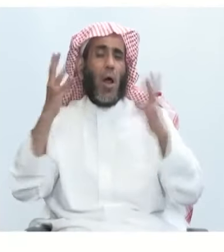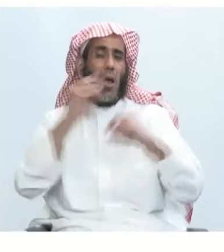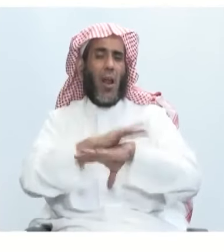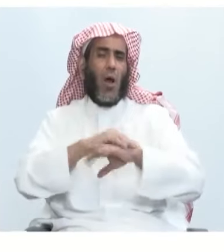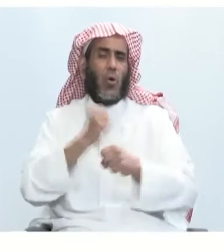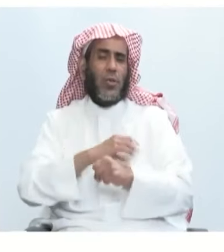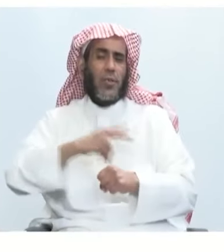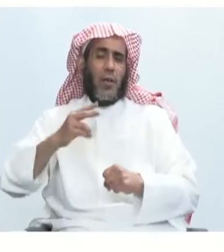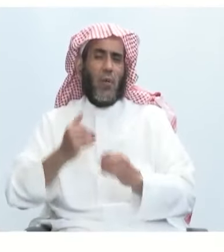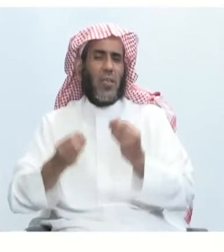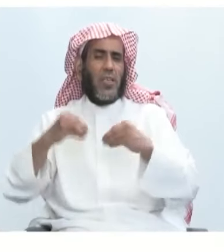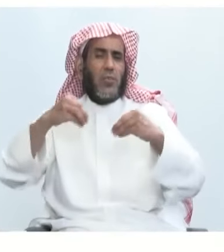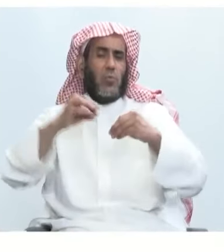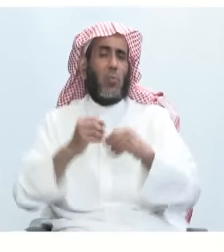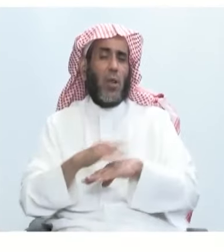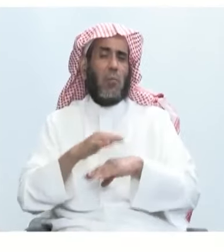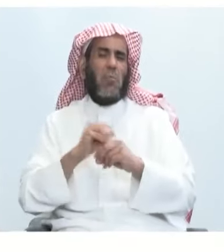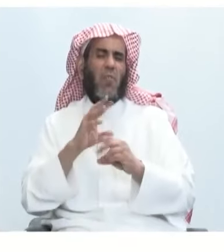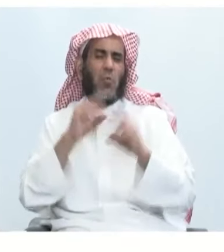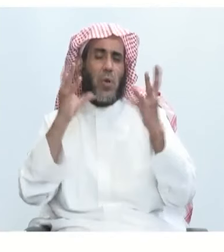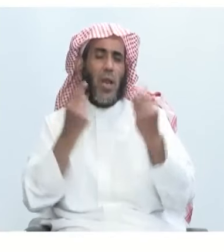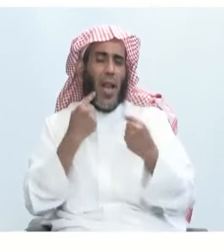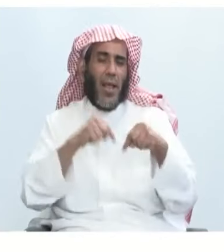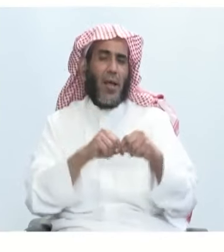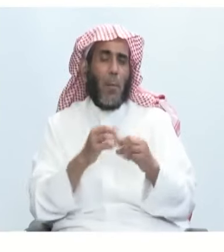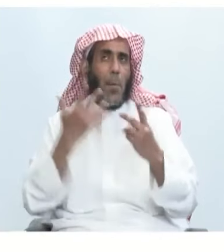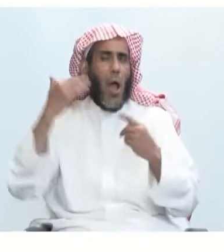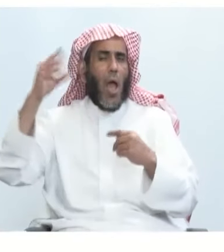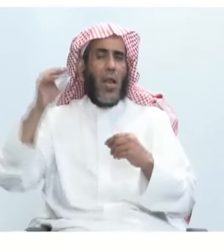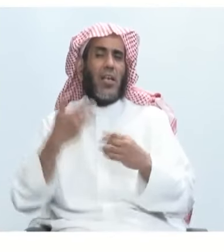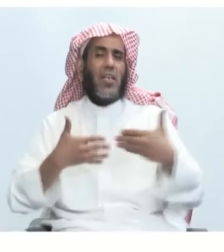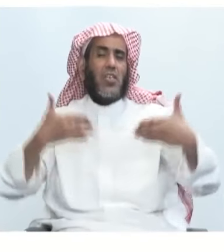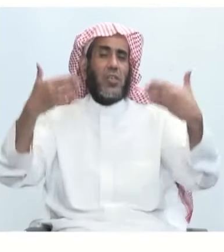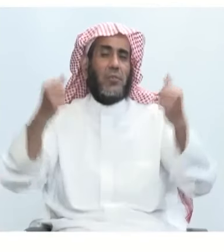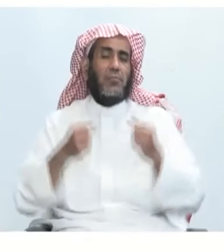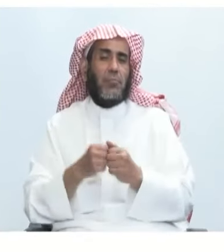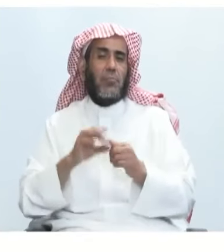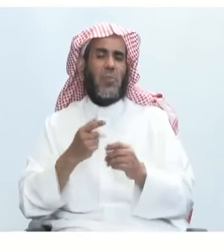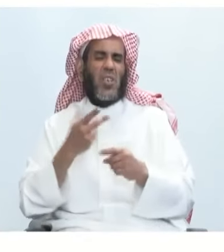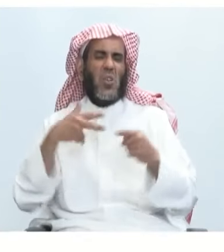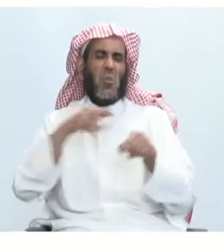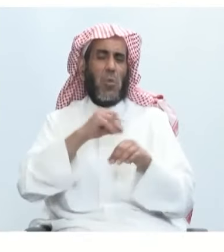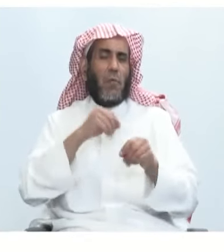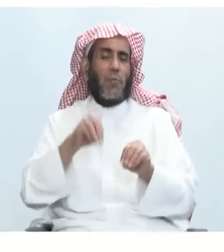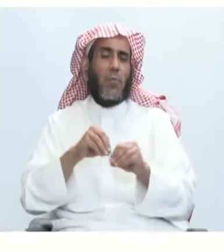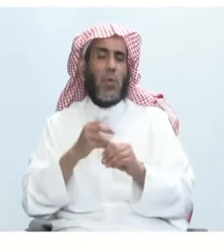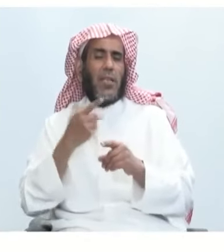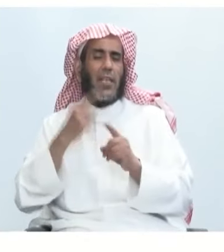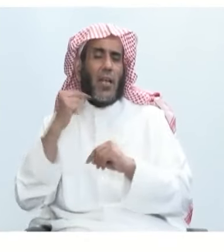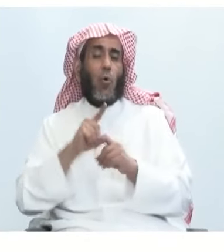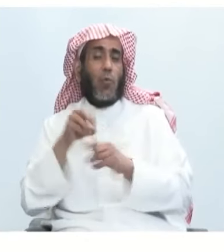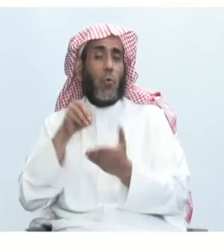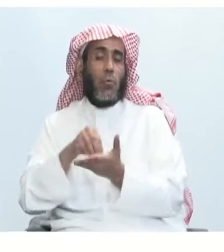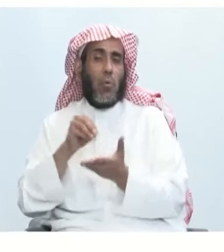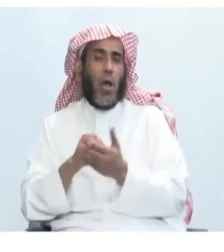العمليه فقد يزيدون عليه من فنون الحياه بخيال كشعر كشعر الظلم اذا كانوا في مواضعهم من التاريخ وكان هو في